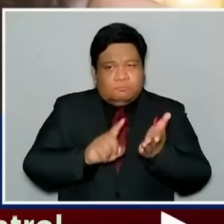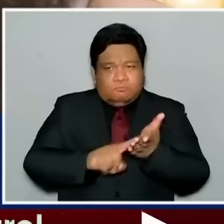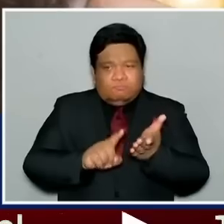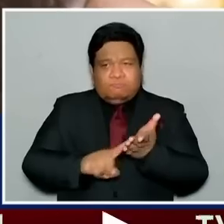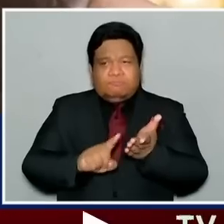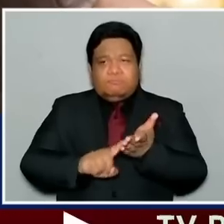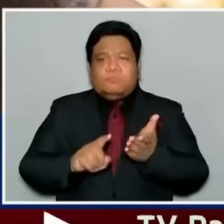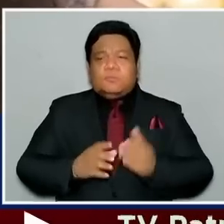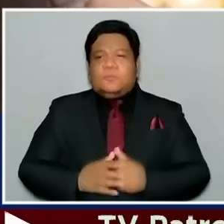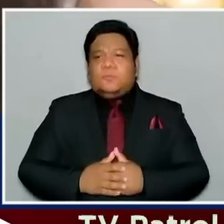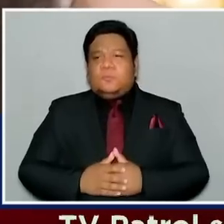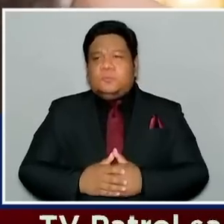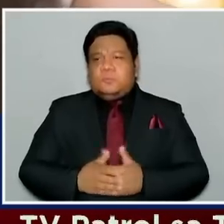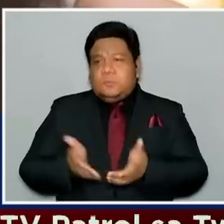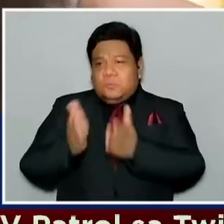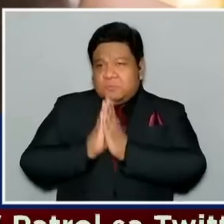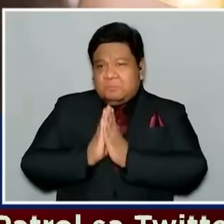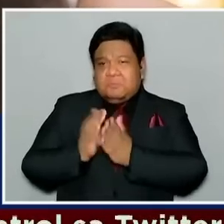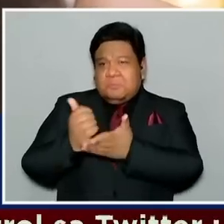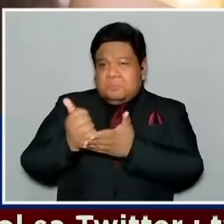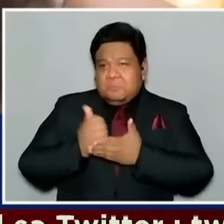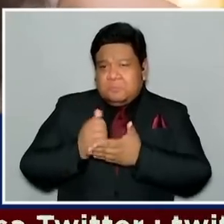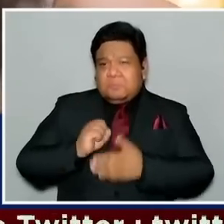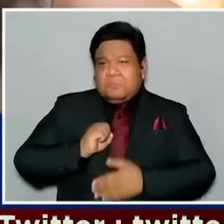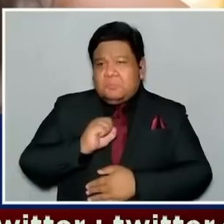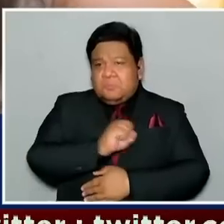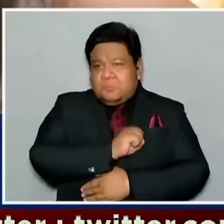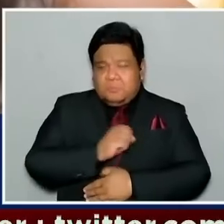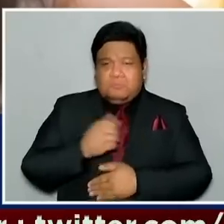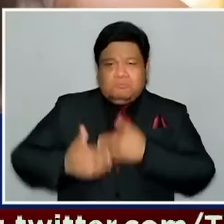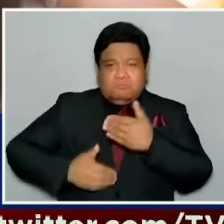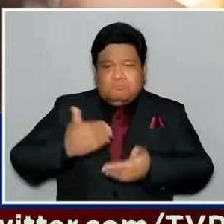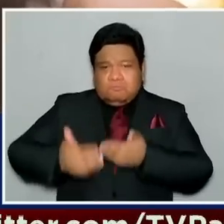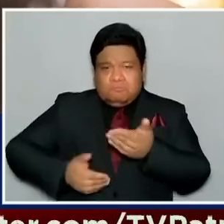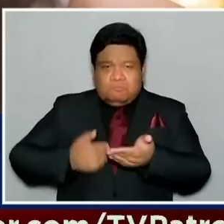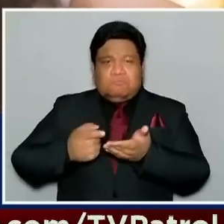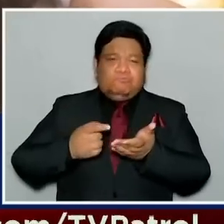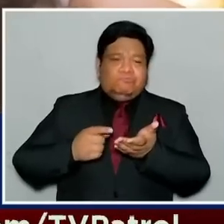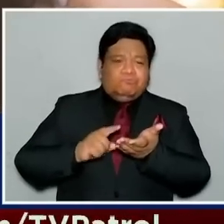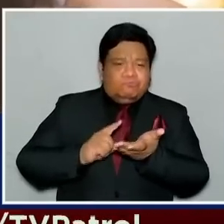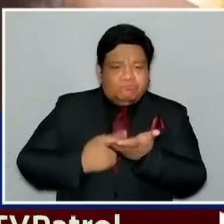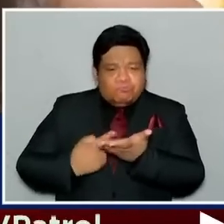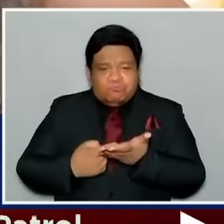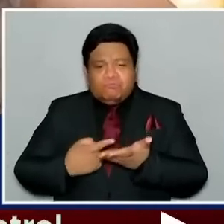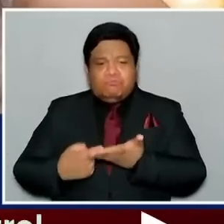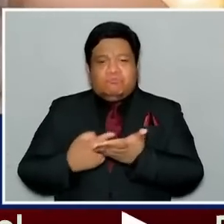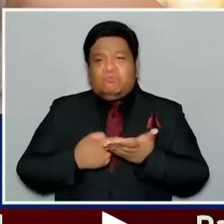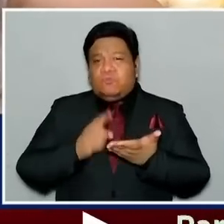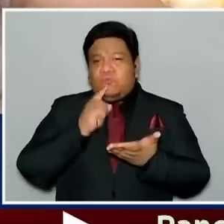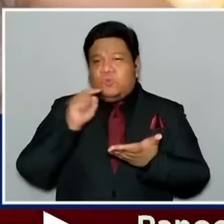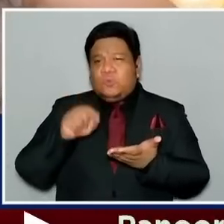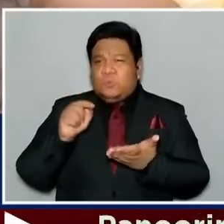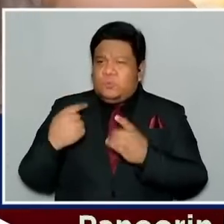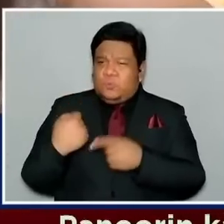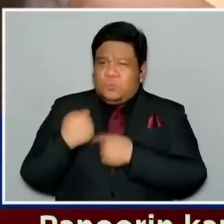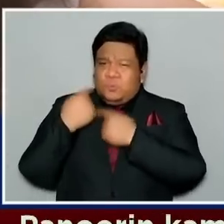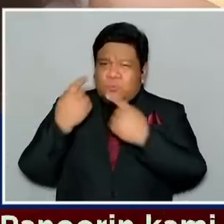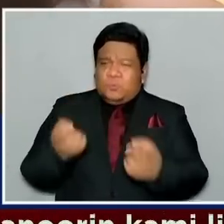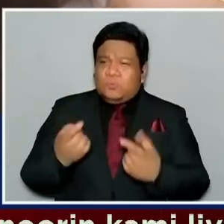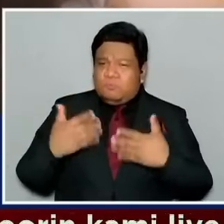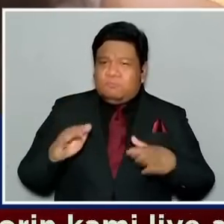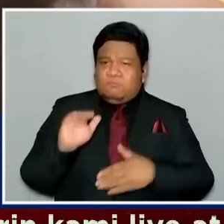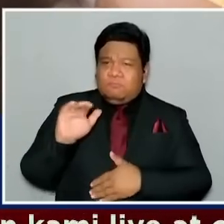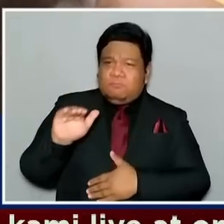ng tulong sa Senado. Senate inquiry, that has been something na ang tagal na na-request.